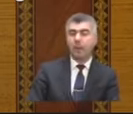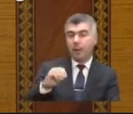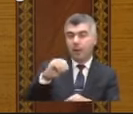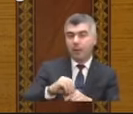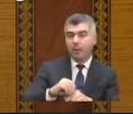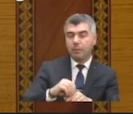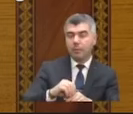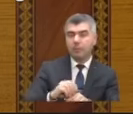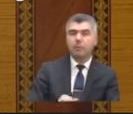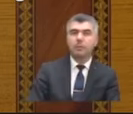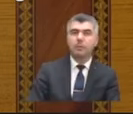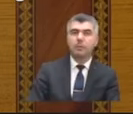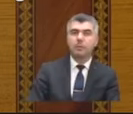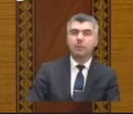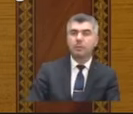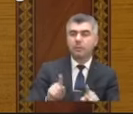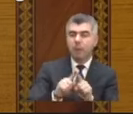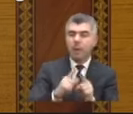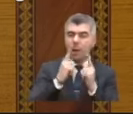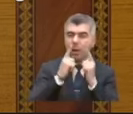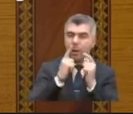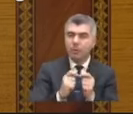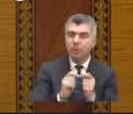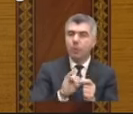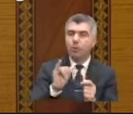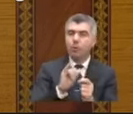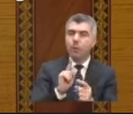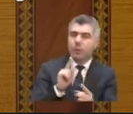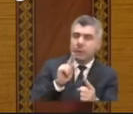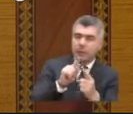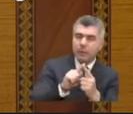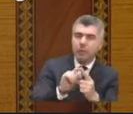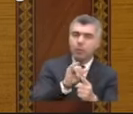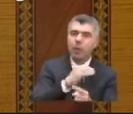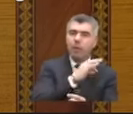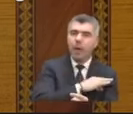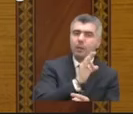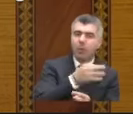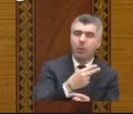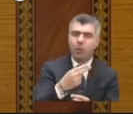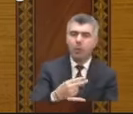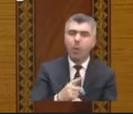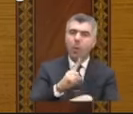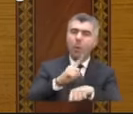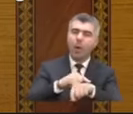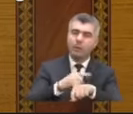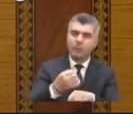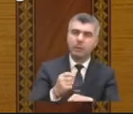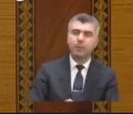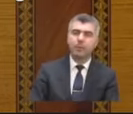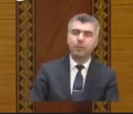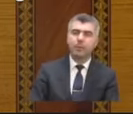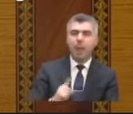وقلنا ما غاديش نشوفوا دابا شكون اللي يستحق وشكون اللي ما يستحقش، خلي الوقت، غناخذوا